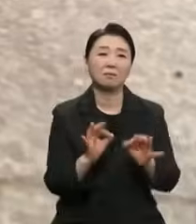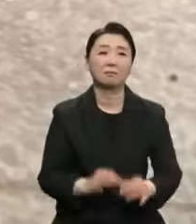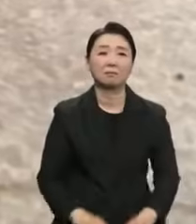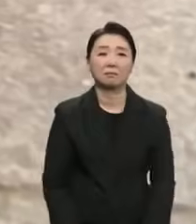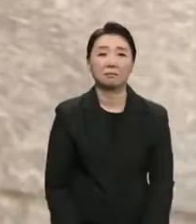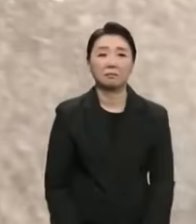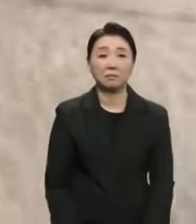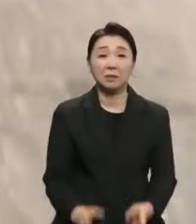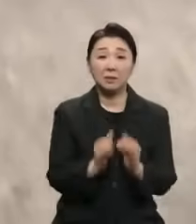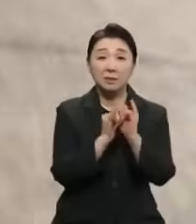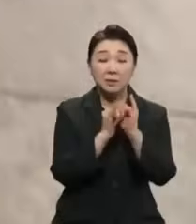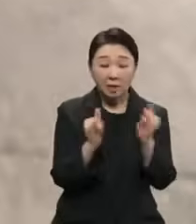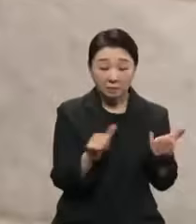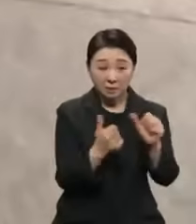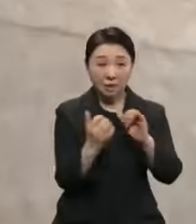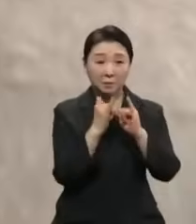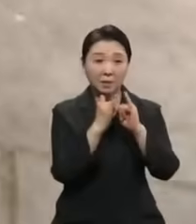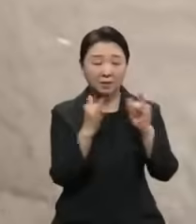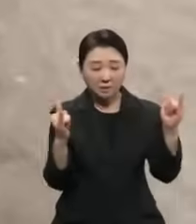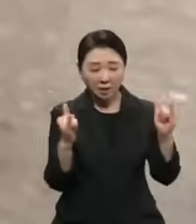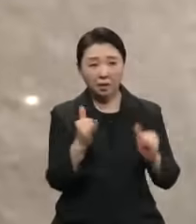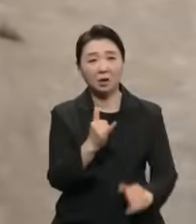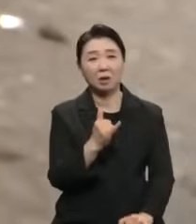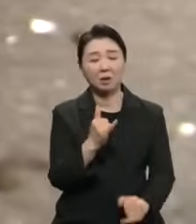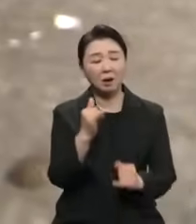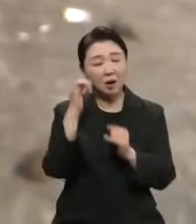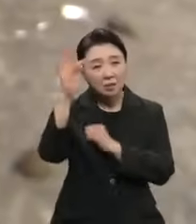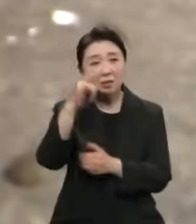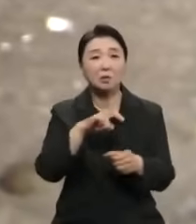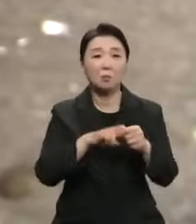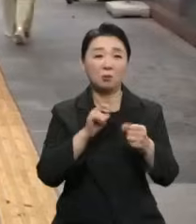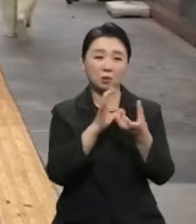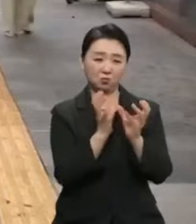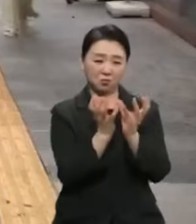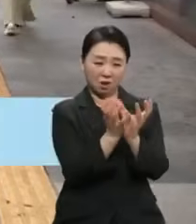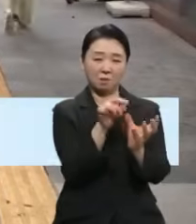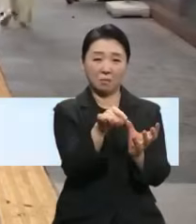있습니다. 시민들이 사망자를 기리며 놓고 간 국화 두 다발이